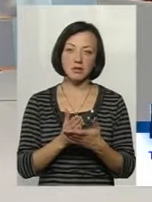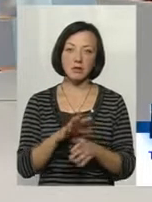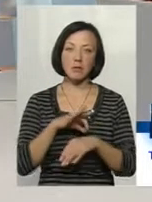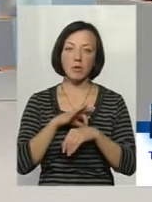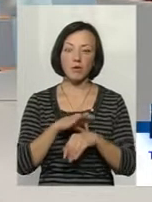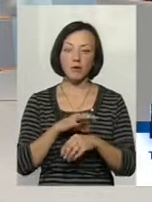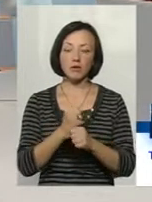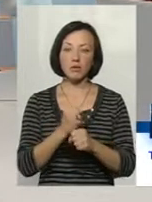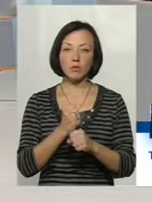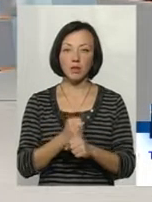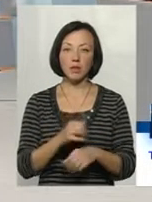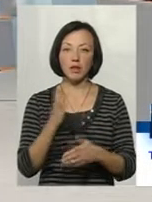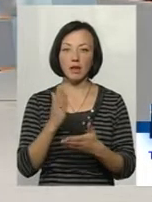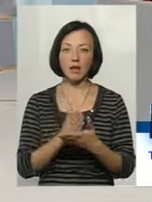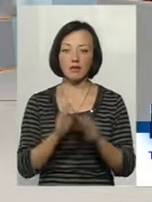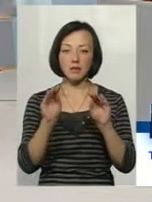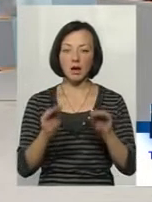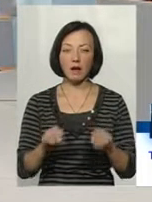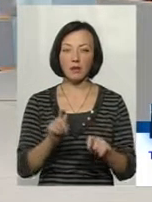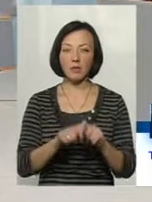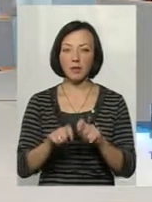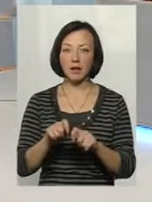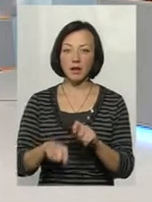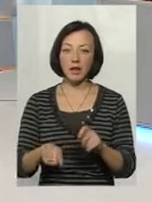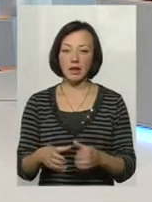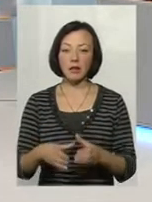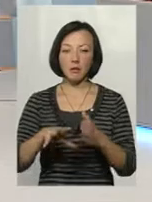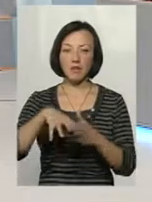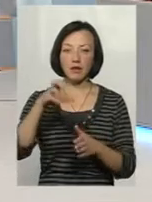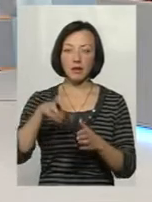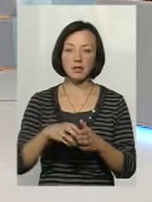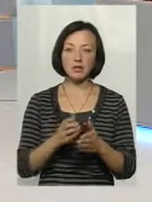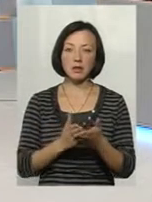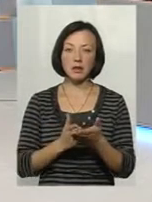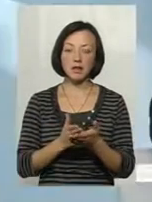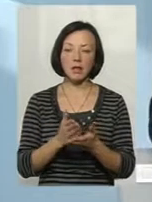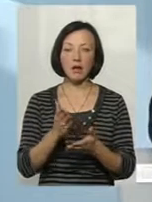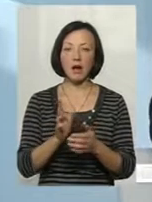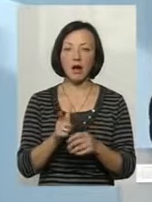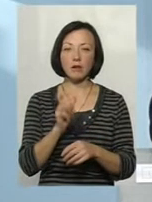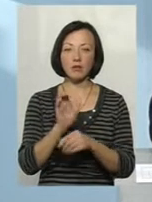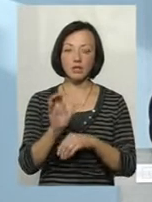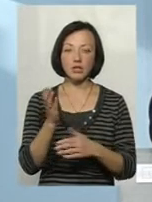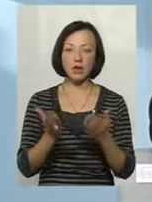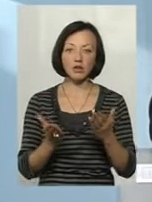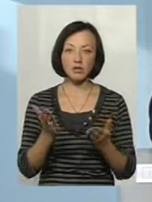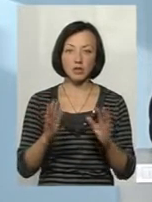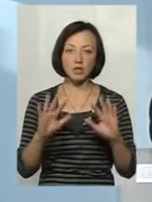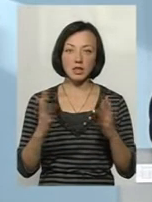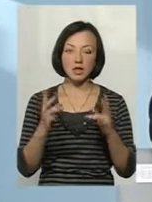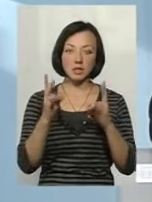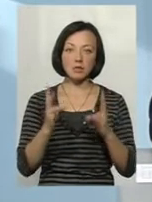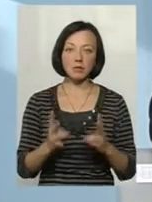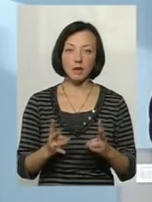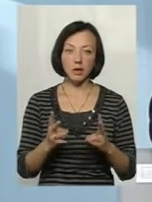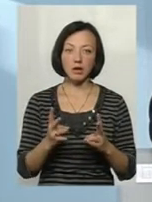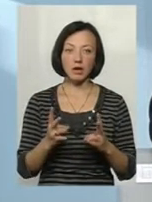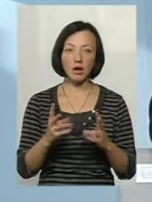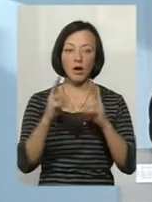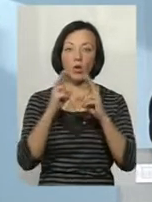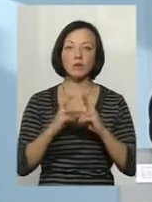проведення робіт, наявність актів на перевірку димовентиляційних каналів об'єктів газопостачання. Тому що якщо станеться біда, то